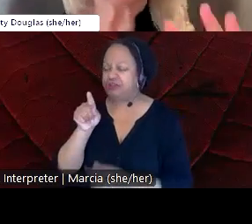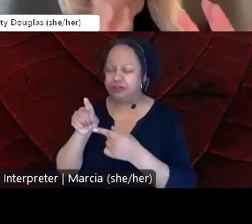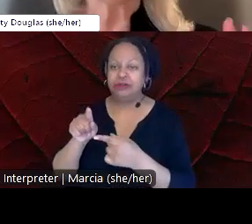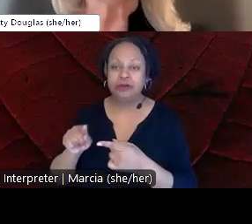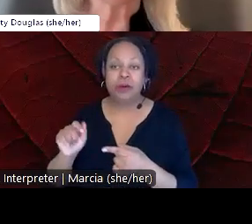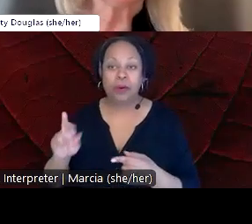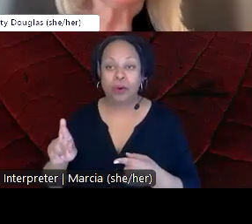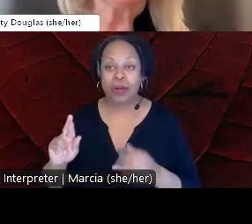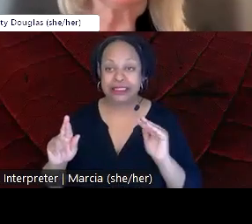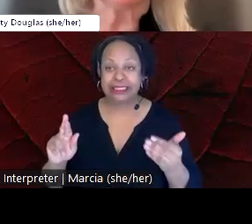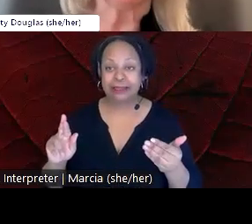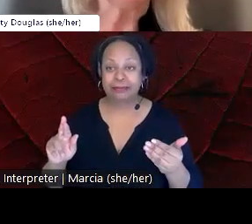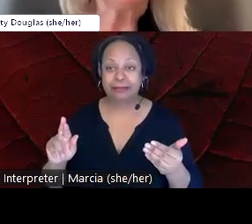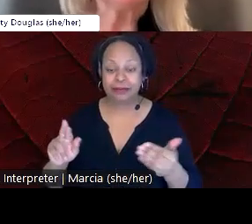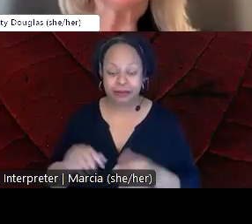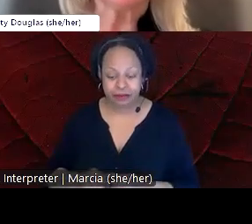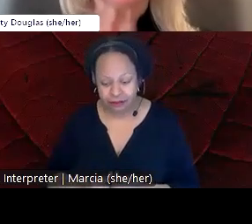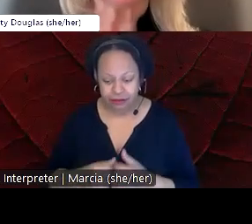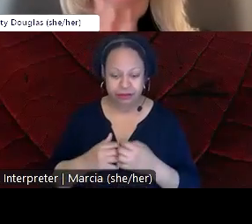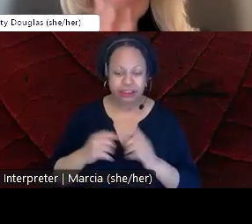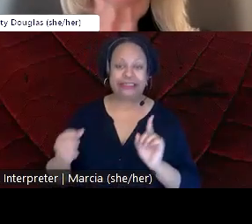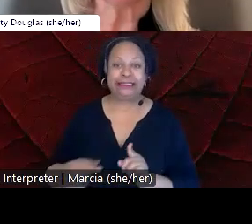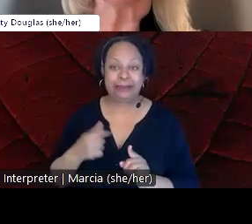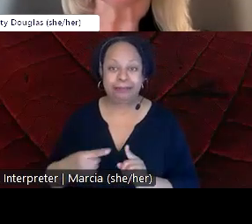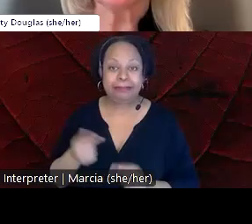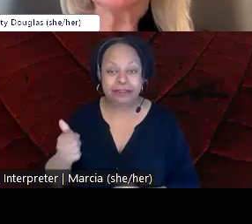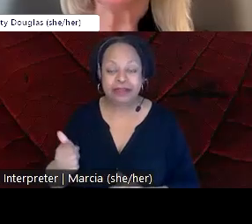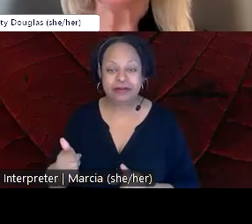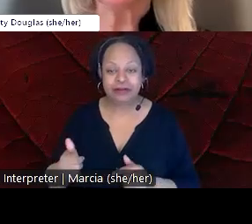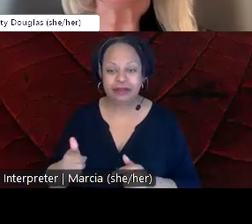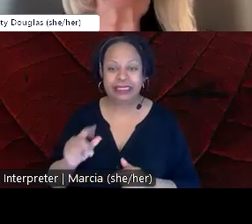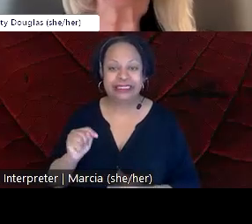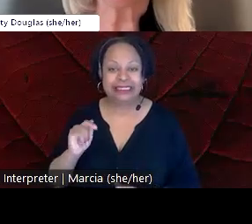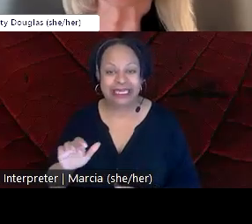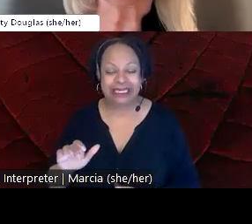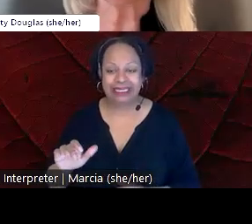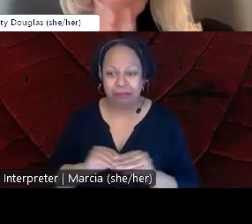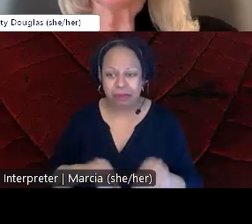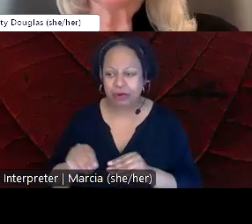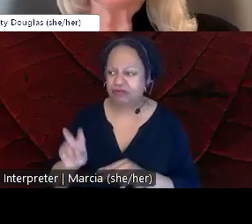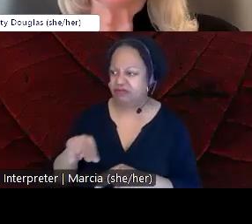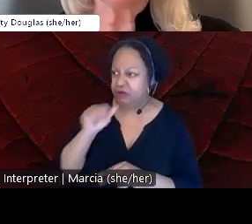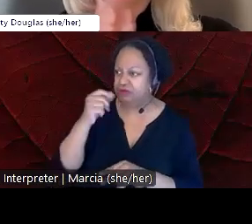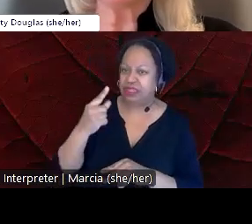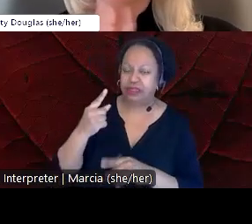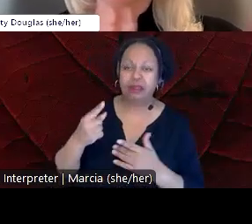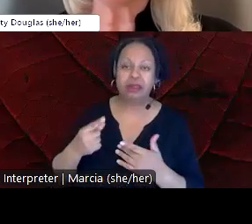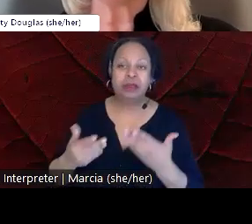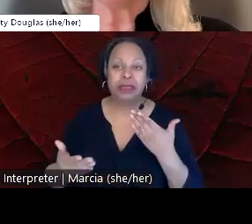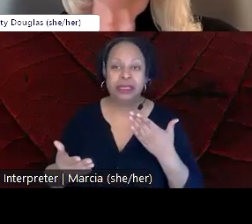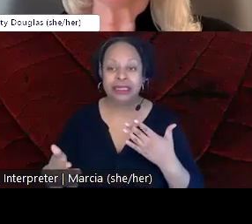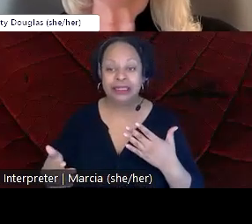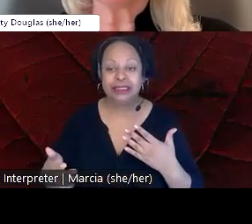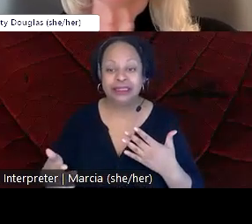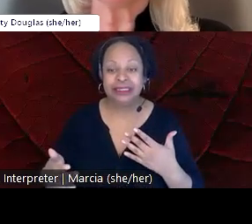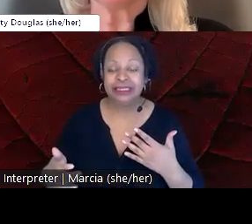ça, ou a peut-être éthique, ou se déplace d'une façon qu'on ne comprend pas tout à fait. On peut